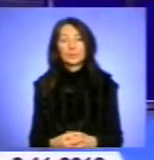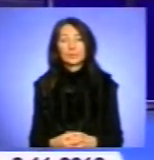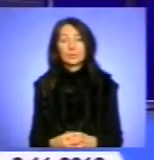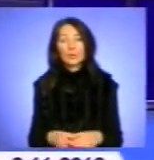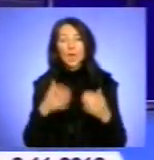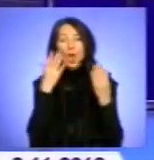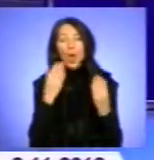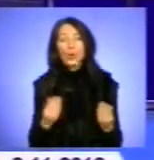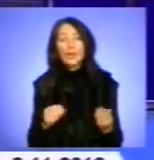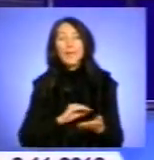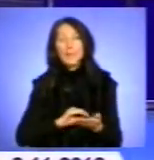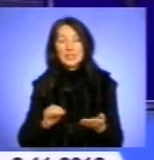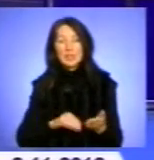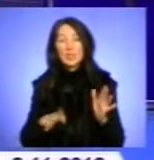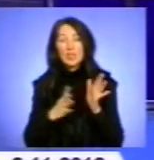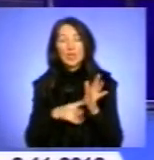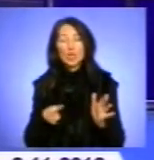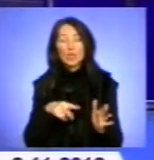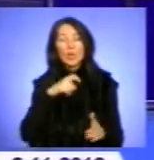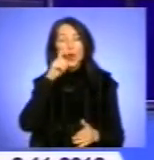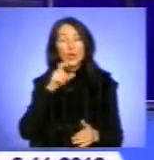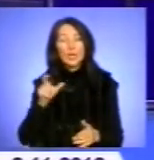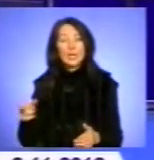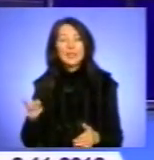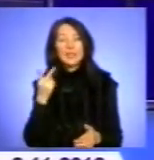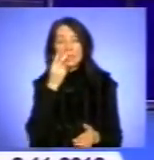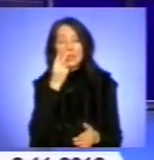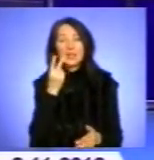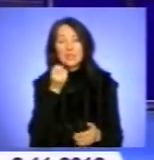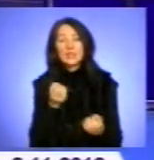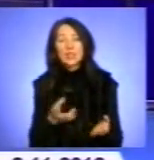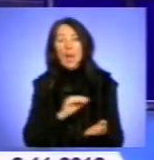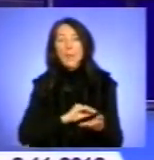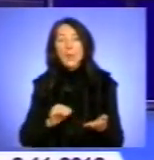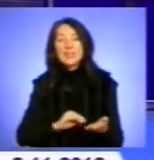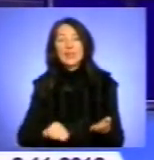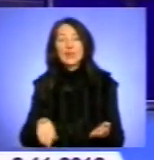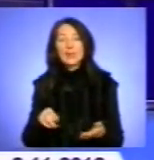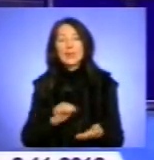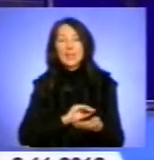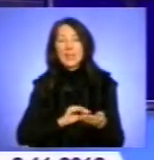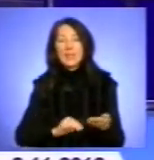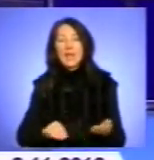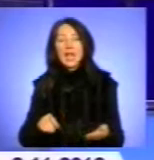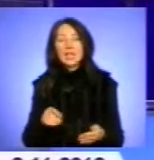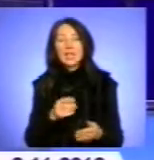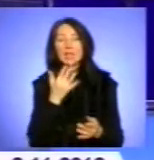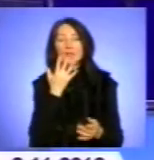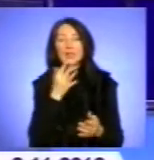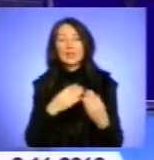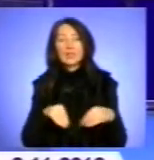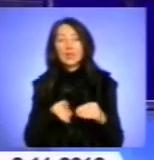У День писемності 9 листопада українці, як зазвичай, писатимуть диктант національної єдності. Його транслюватиме